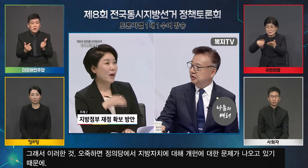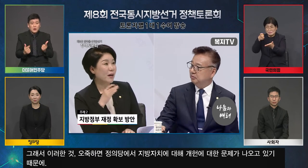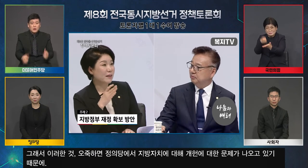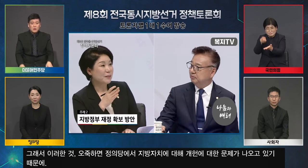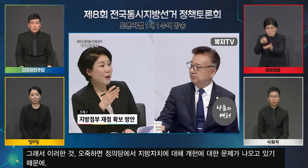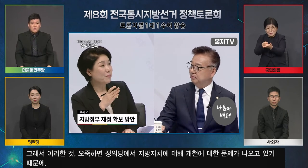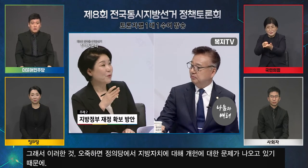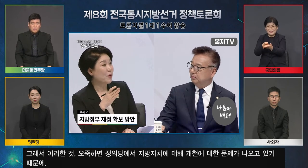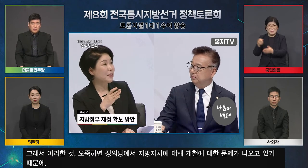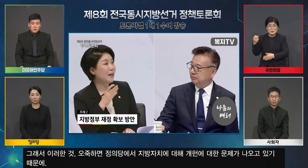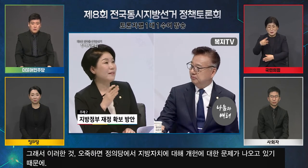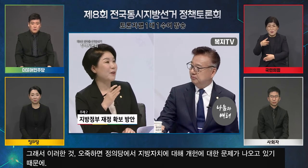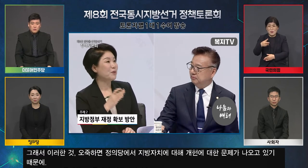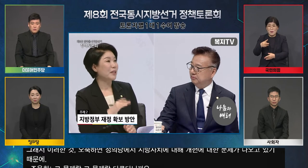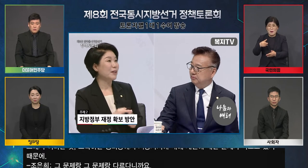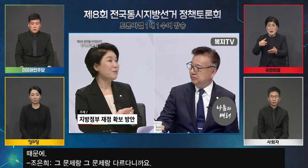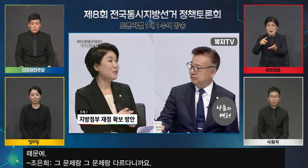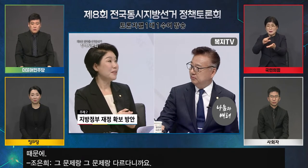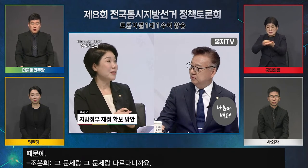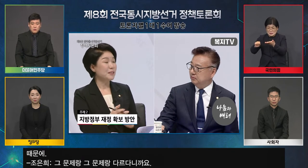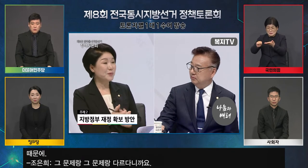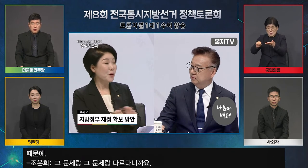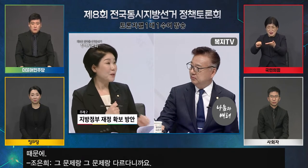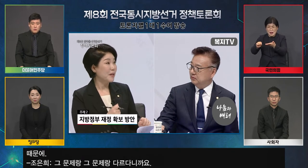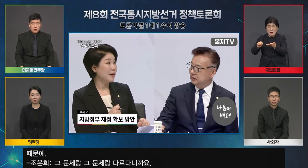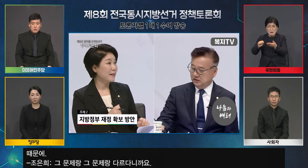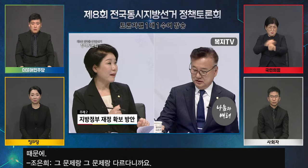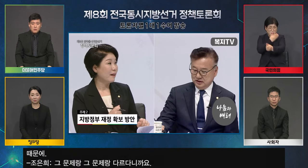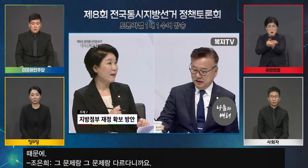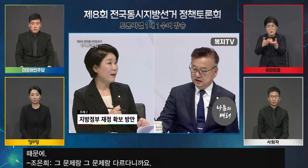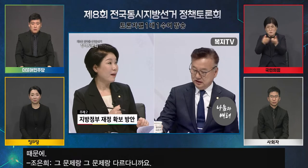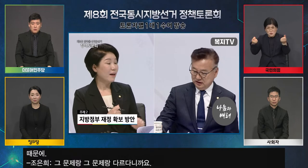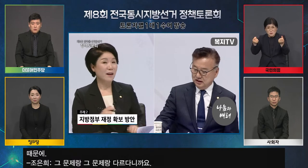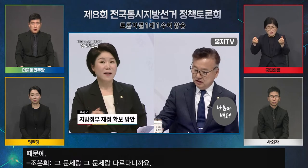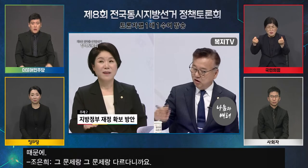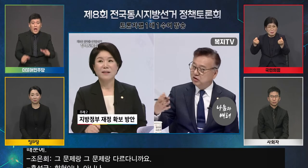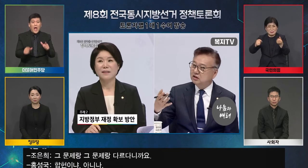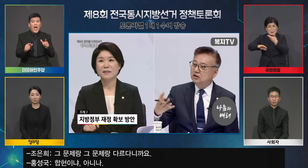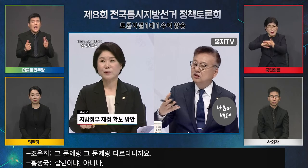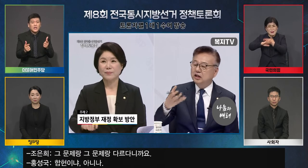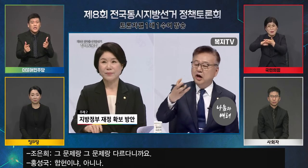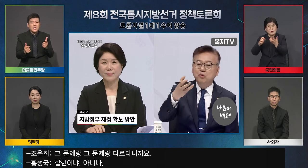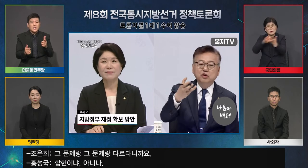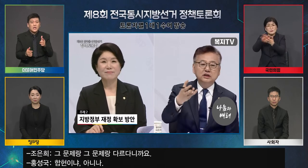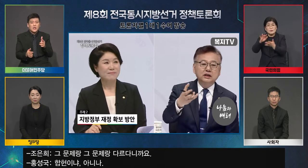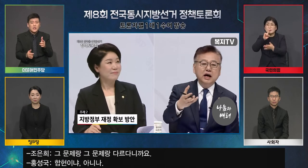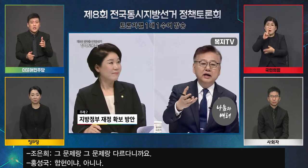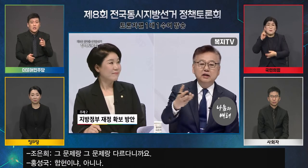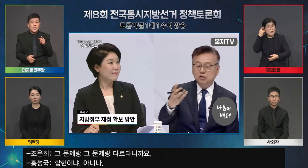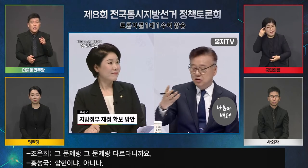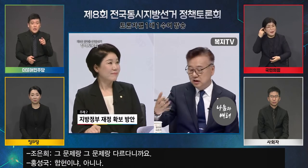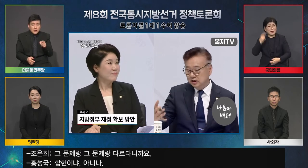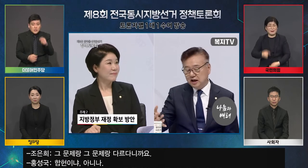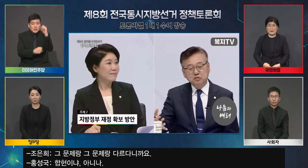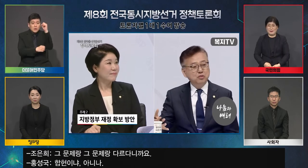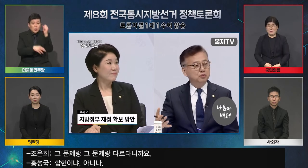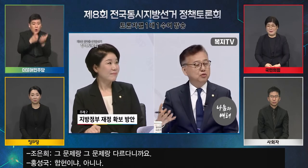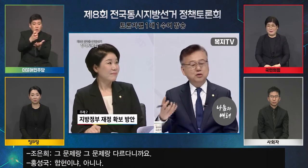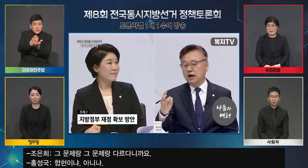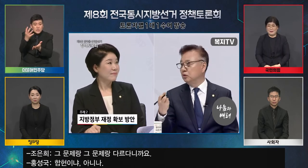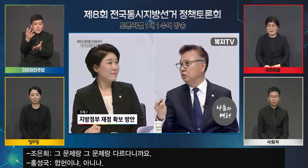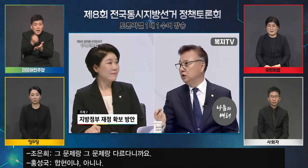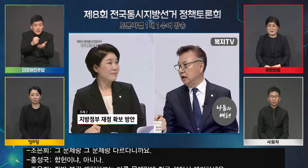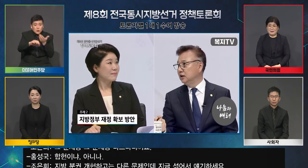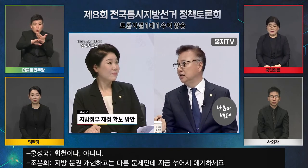지방세법하고 지방분권 개헌하고는 다른 문제인데 지금 섞어서 얘기하세요. 아니 그 대원칙 하에서 다른